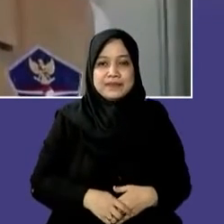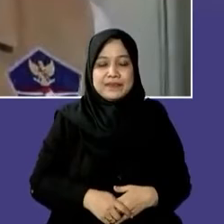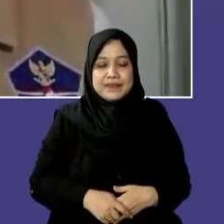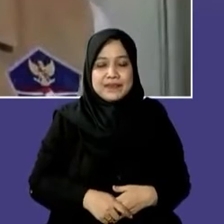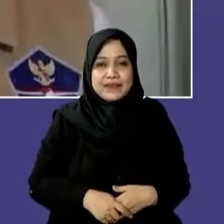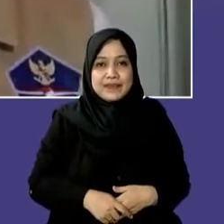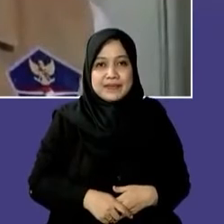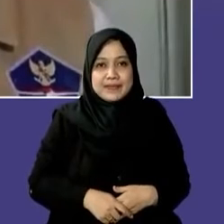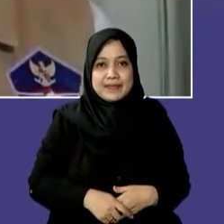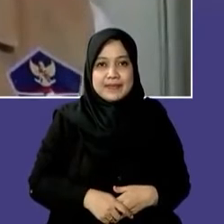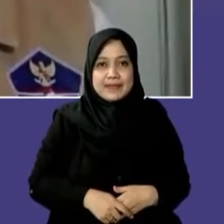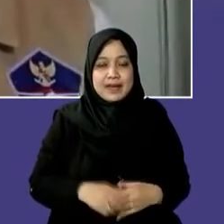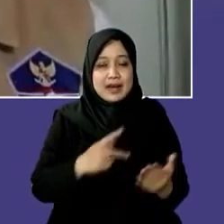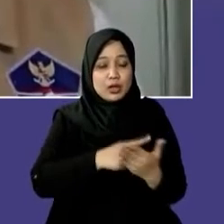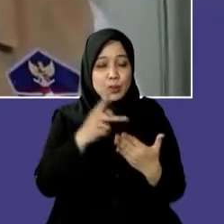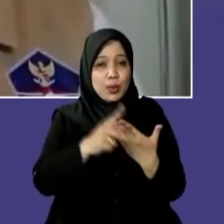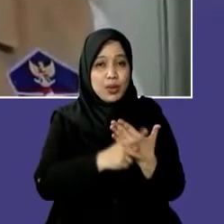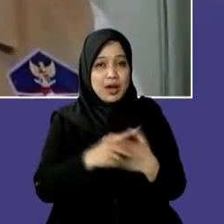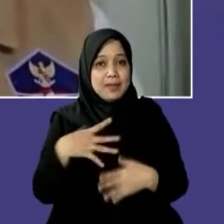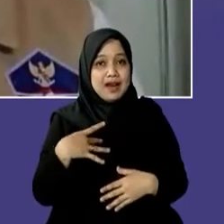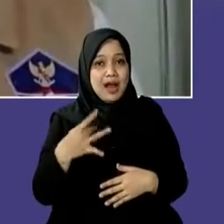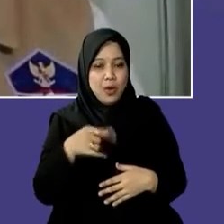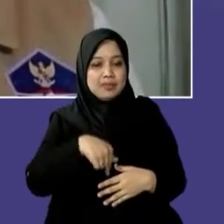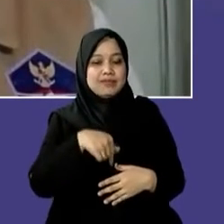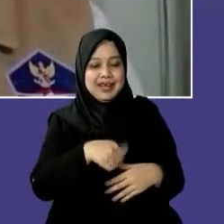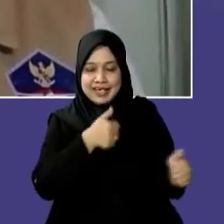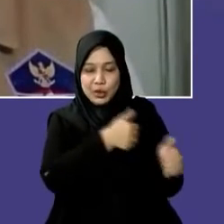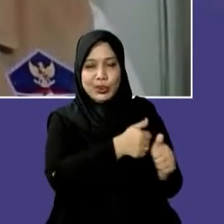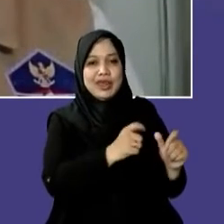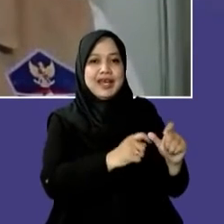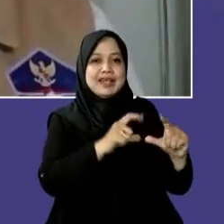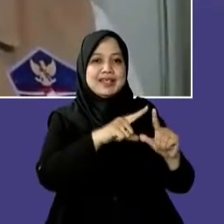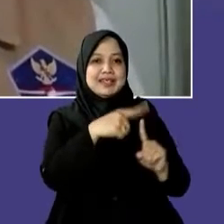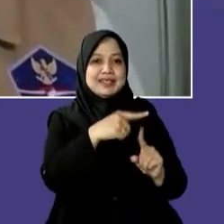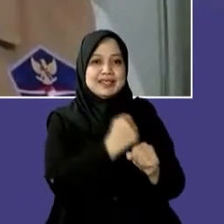Yap cat program kerawanan ikut Satgas Mbak jadi